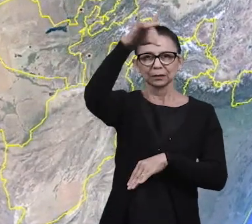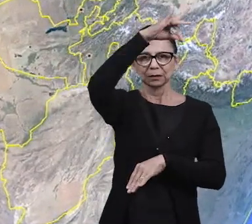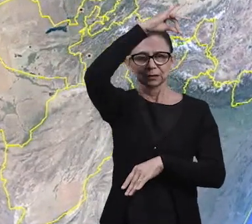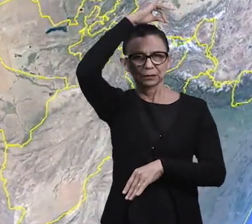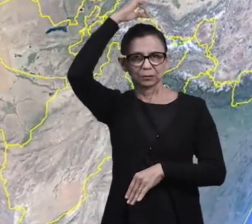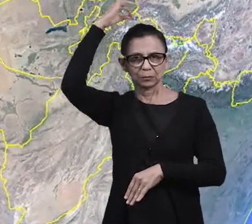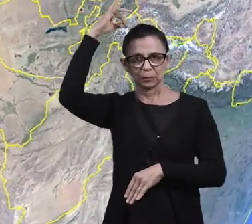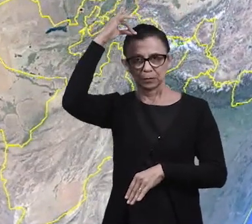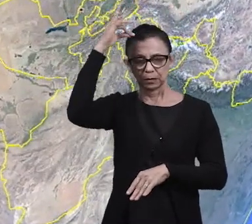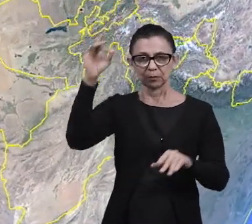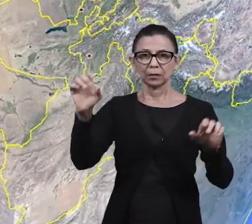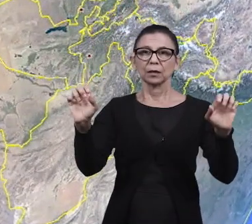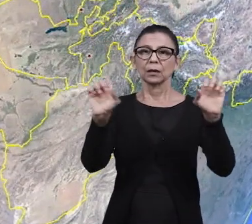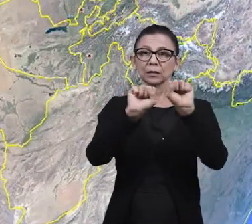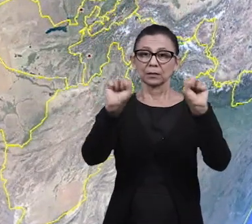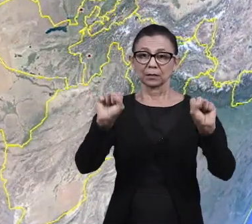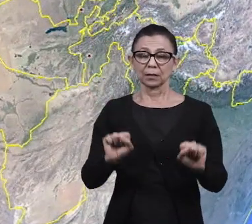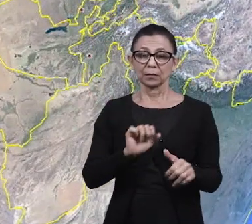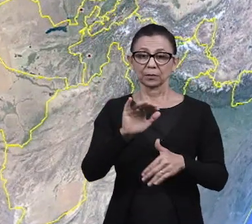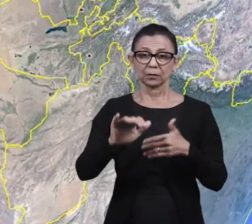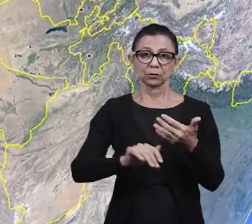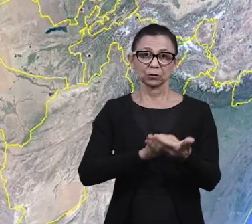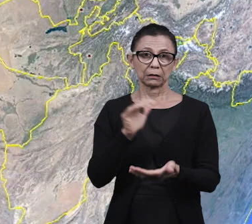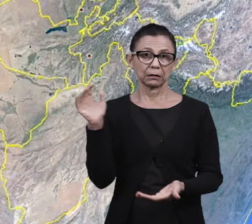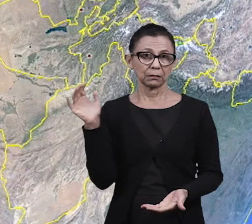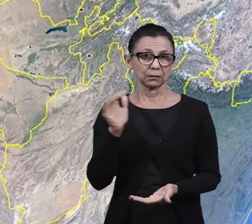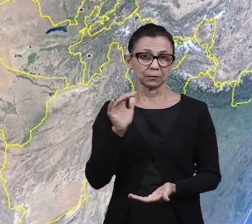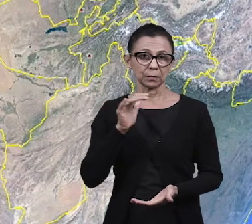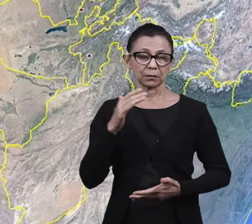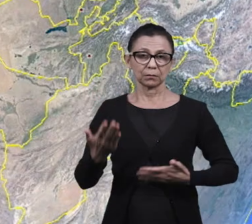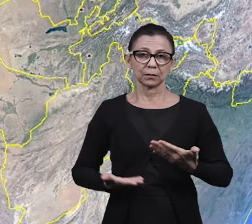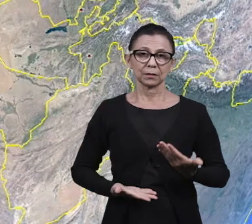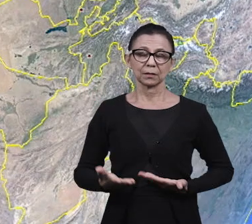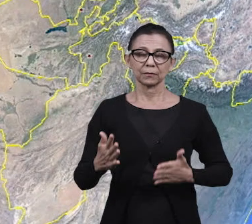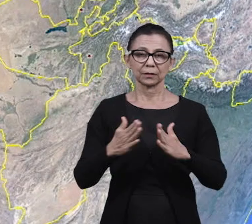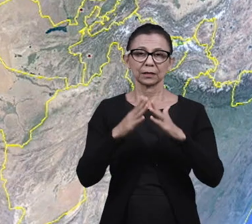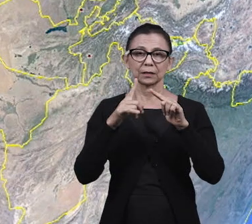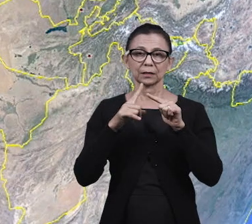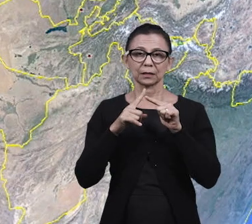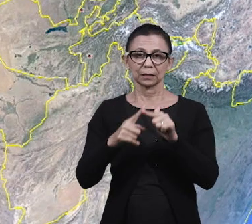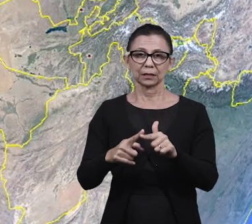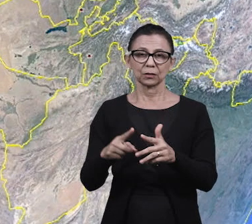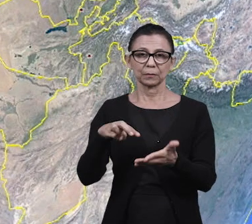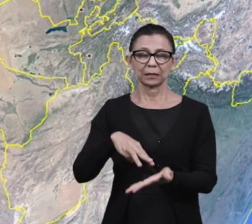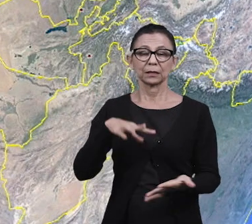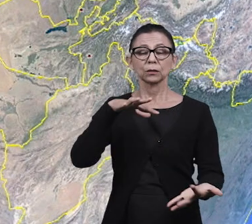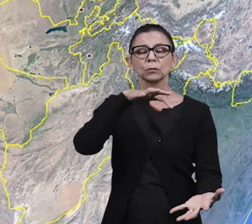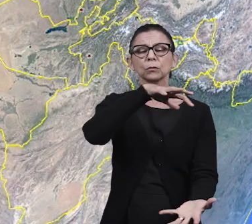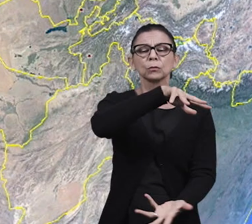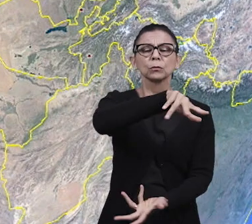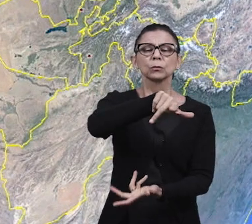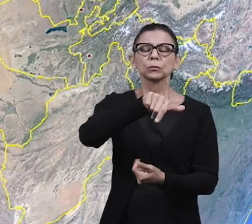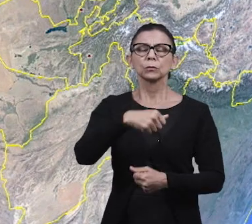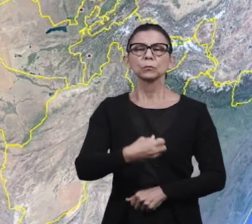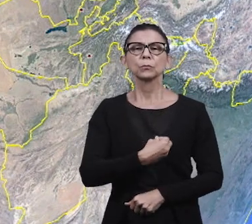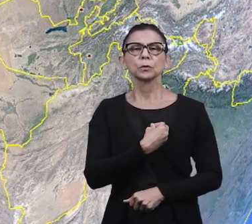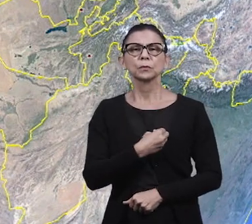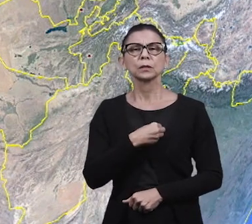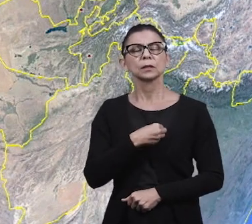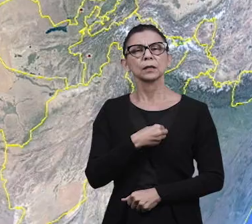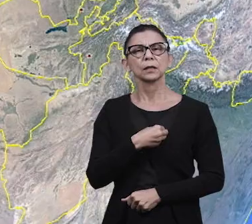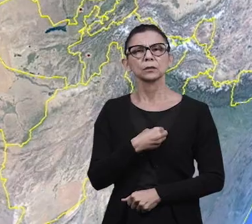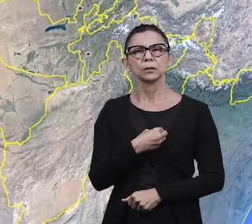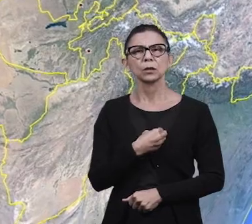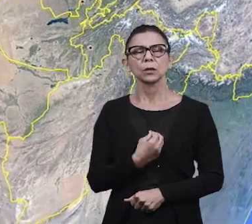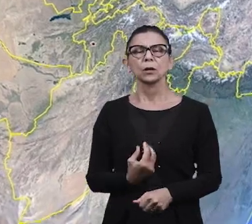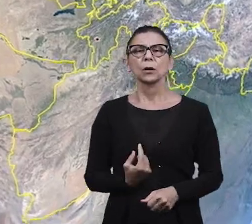esprit. À travers le système de transmission, les membres de l'Église chrétienne Maranatha de toute la planète vivent